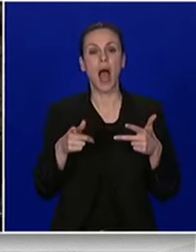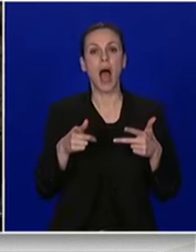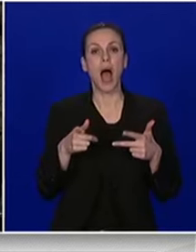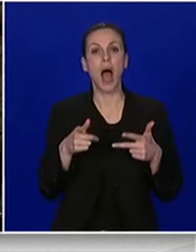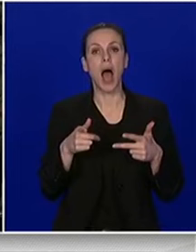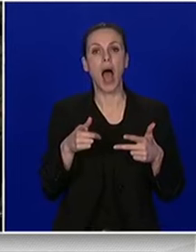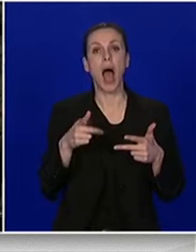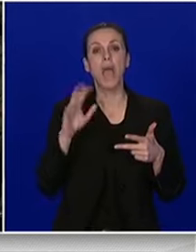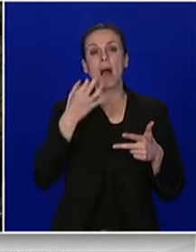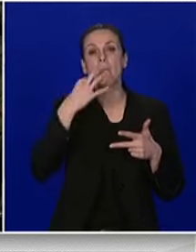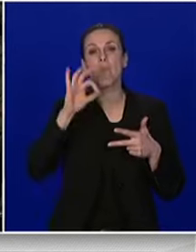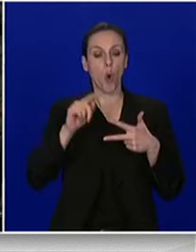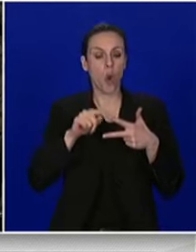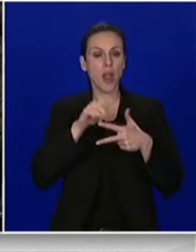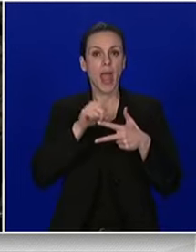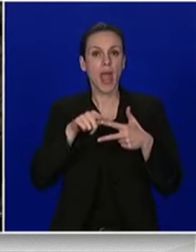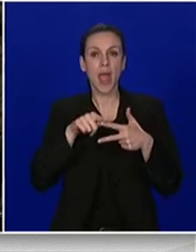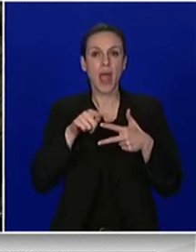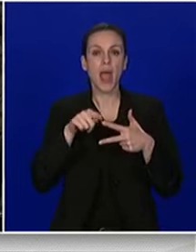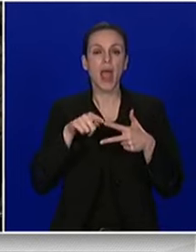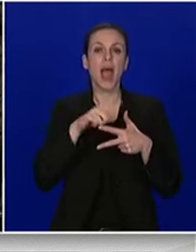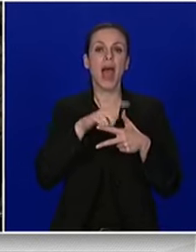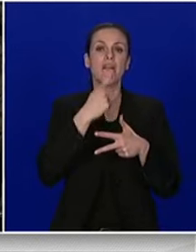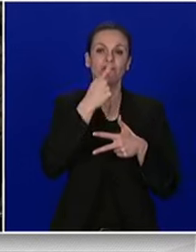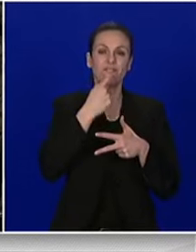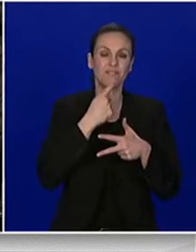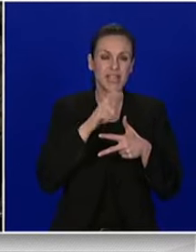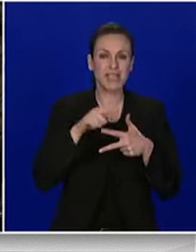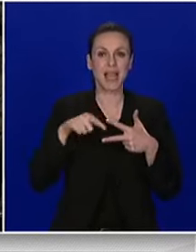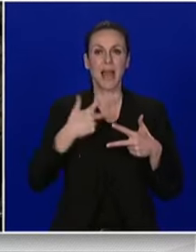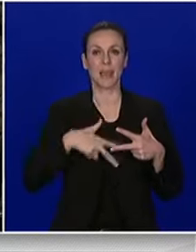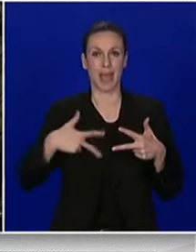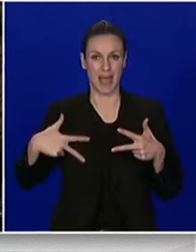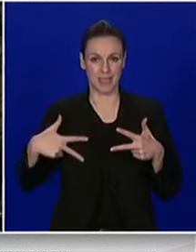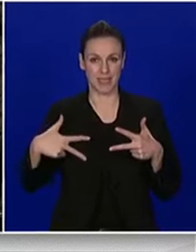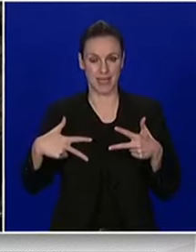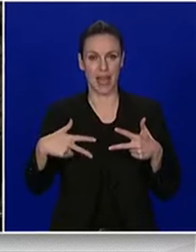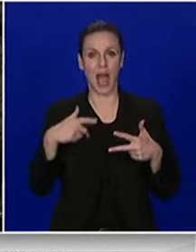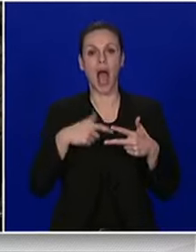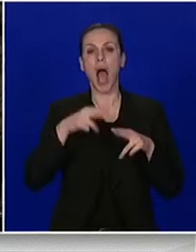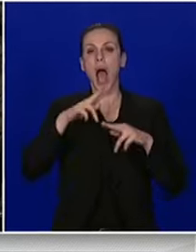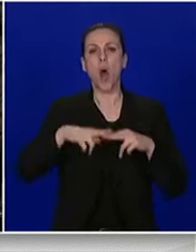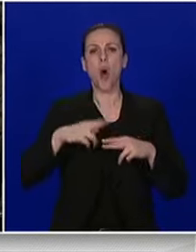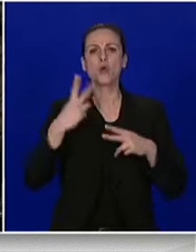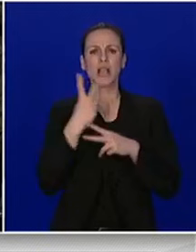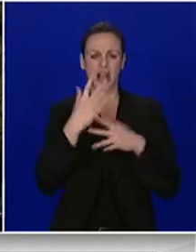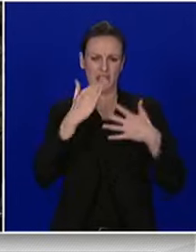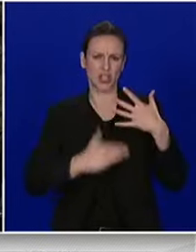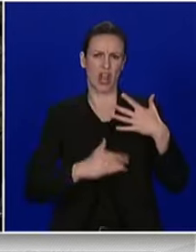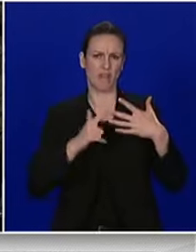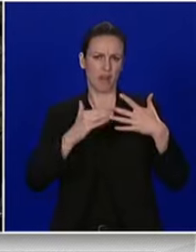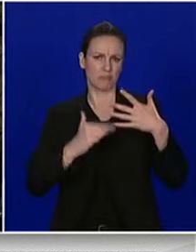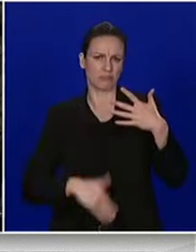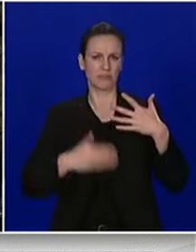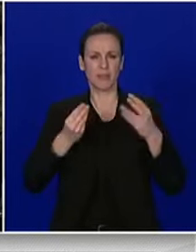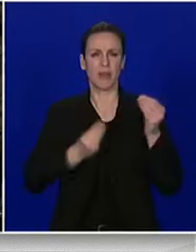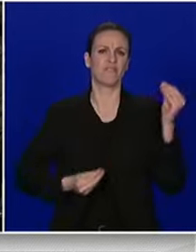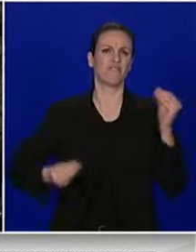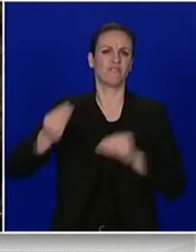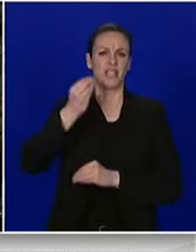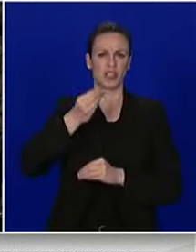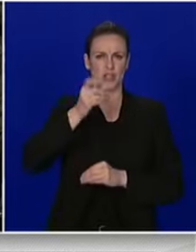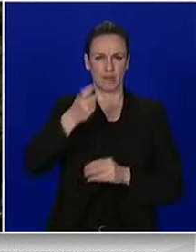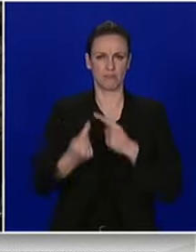dakle nižu incidenciju od Hrvatske imaju samo Finska i Danska, dok sve ostale zemlje Europske unije imaju višu